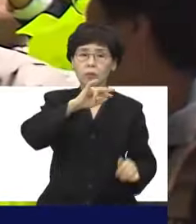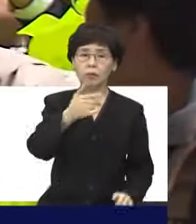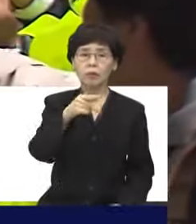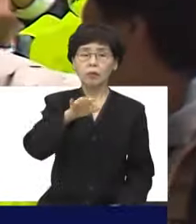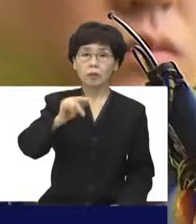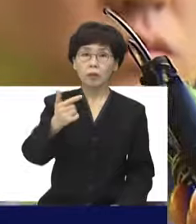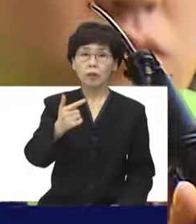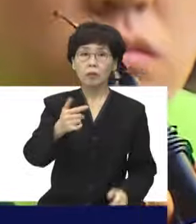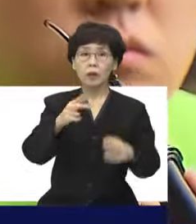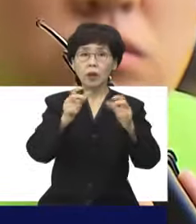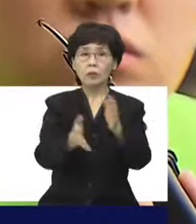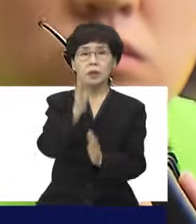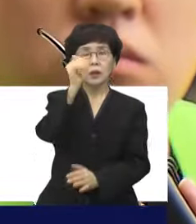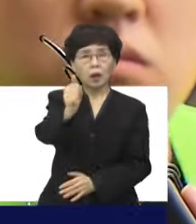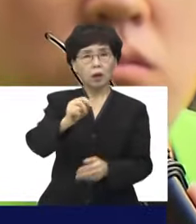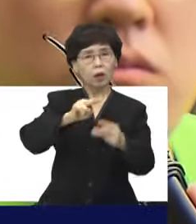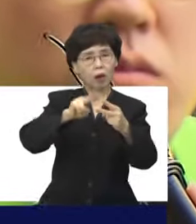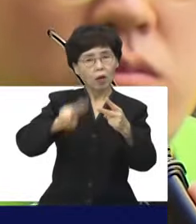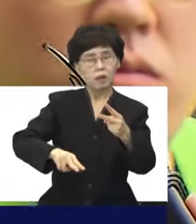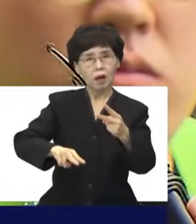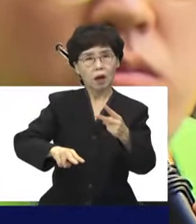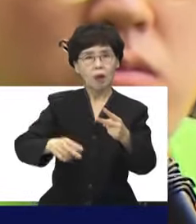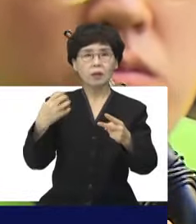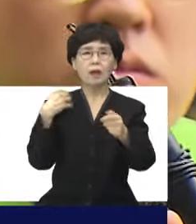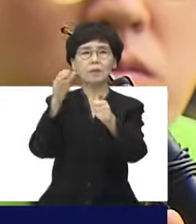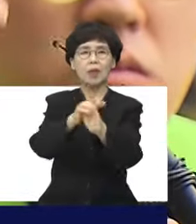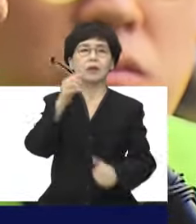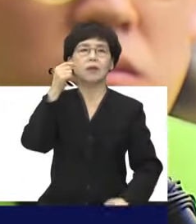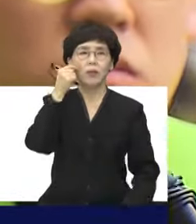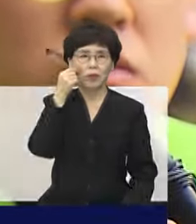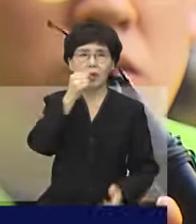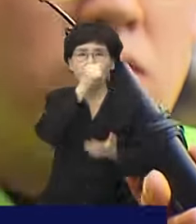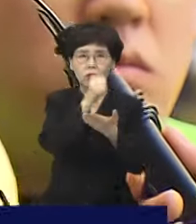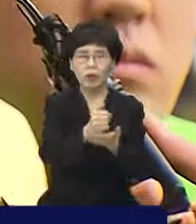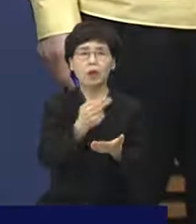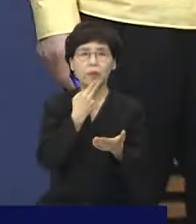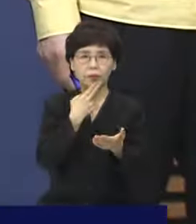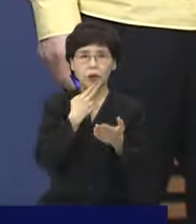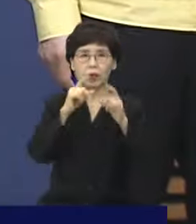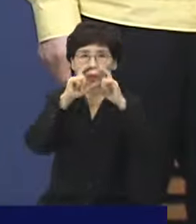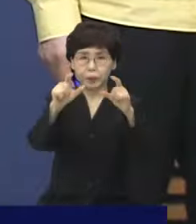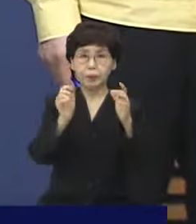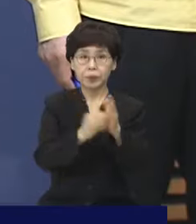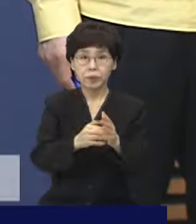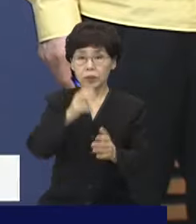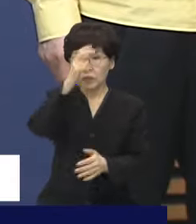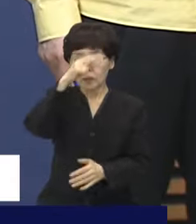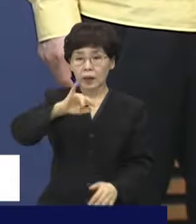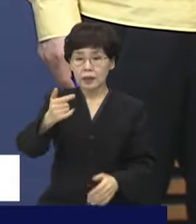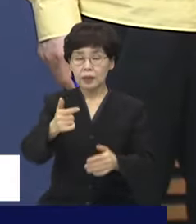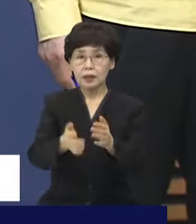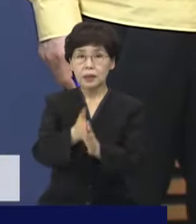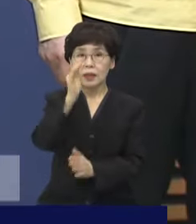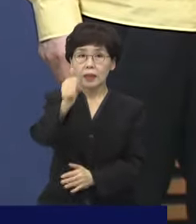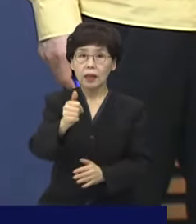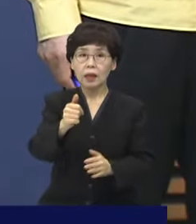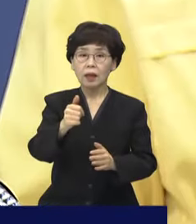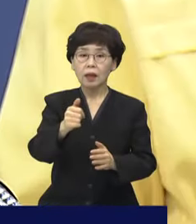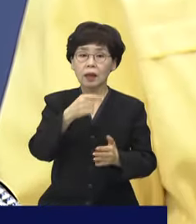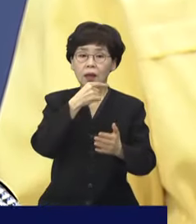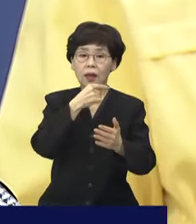경기 성남시장에게 형사 책임을 물을 수 없다고 보고 무혐의 판단을 내렸습니다. 경찰은 신 시장이 재해 예방에